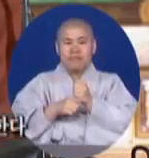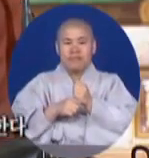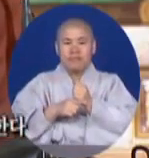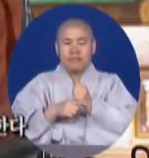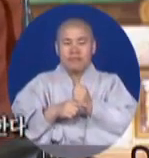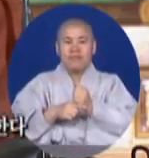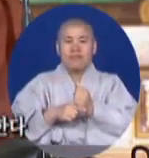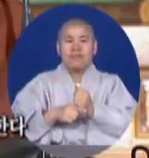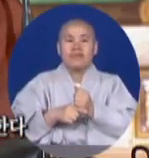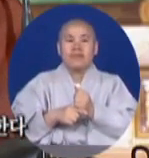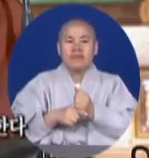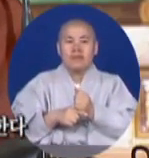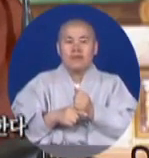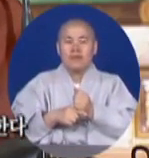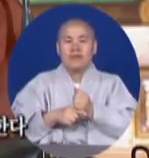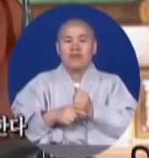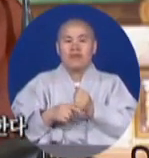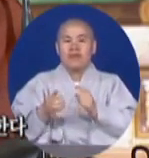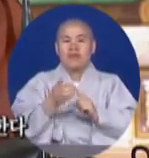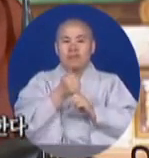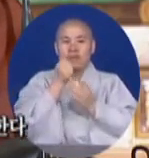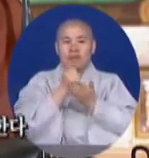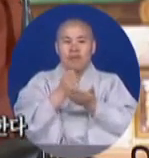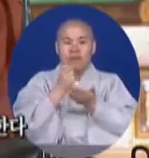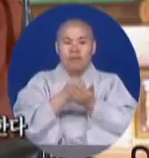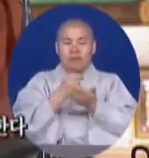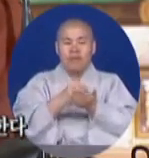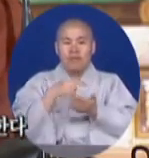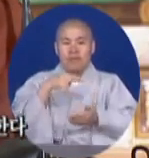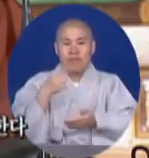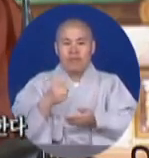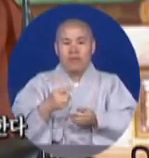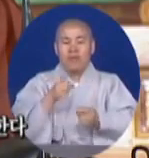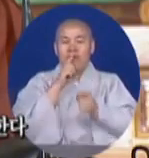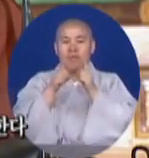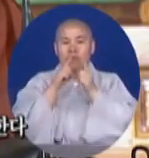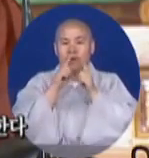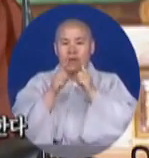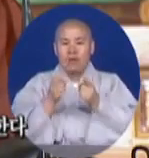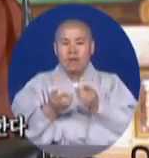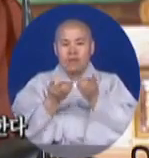불법도 무인설이면 불법도 말해주는 사람이 없으면